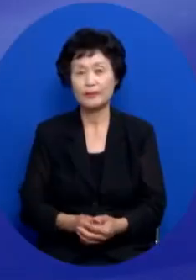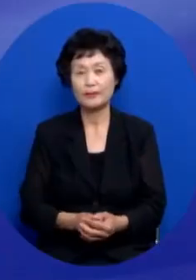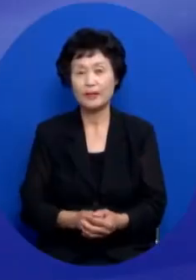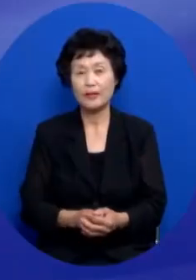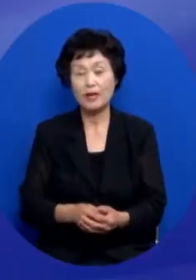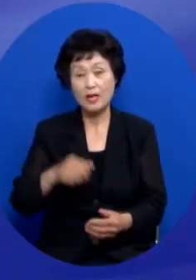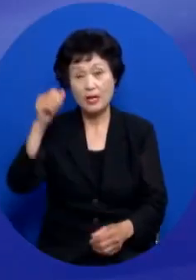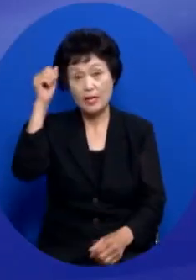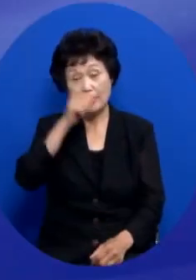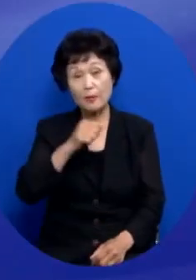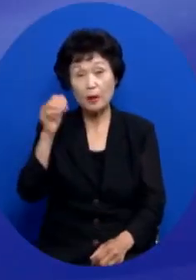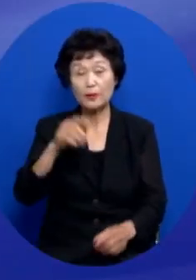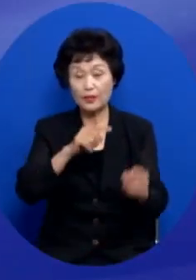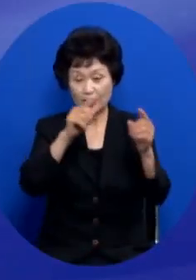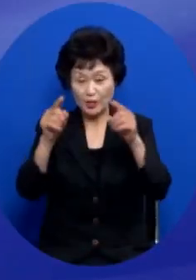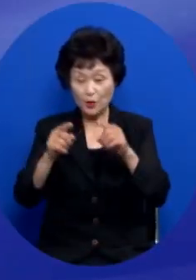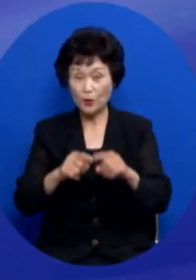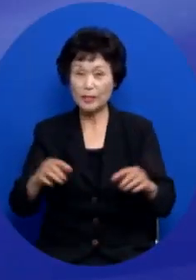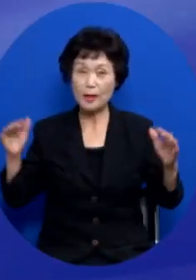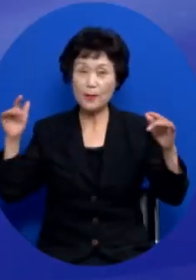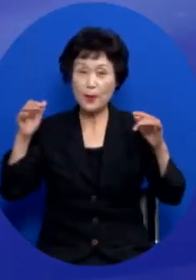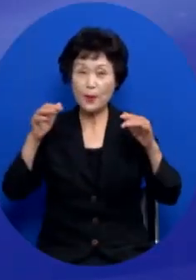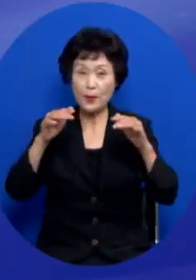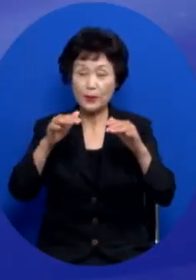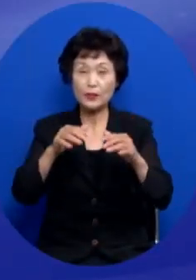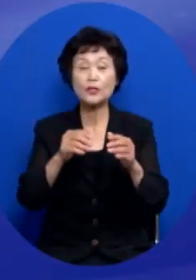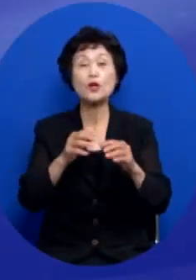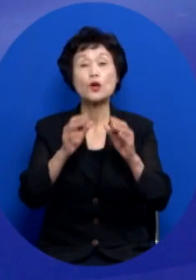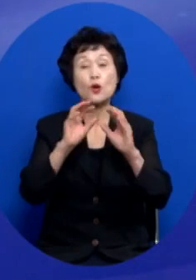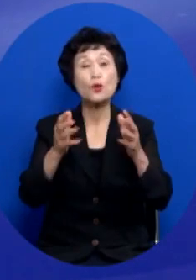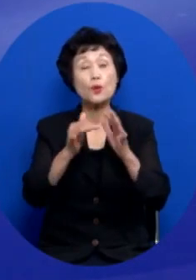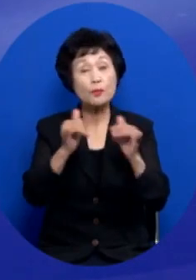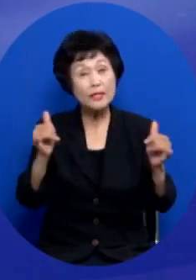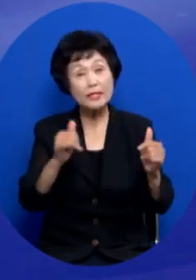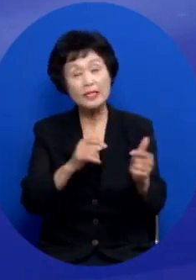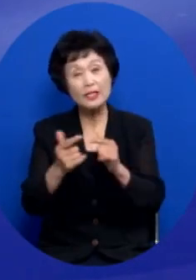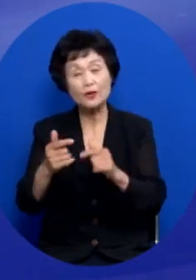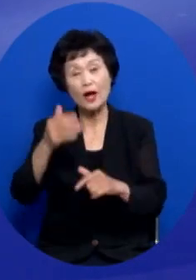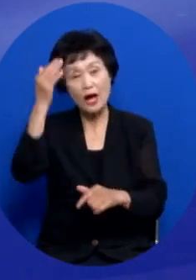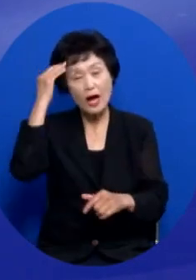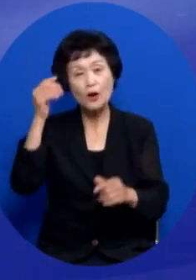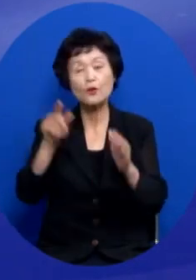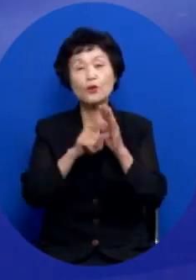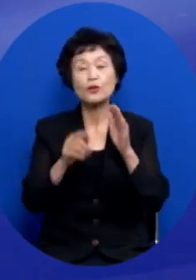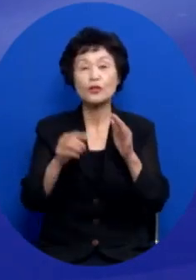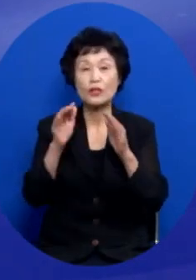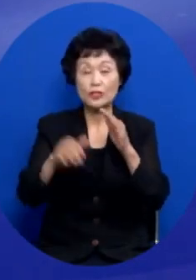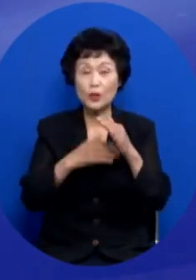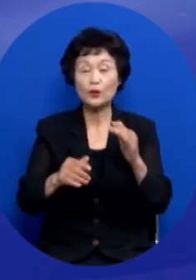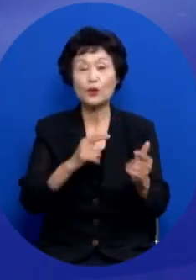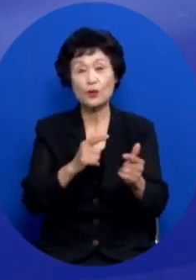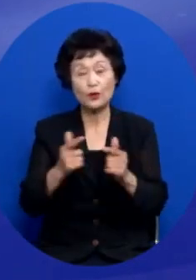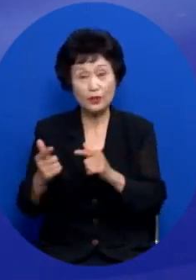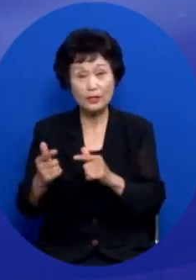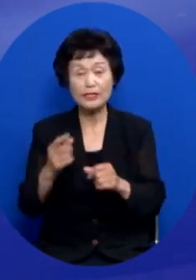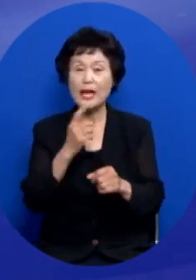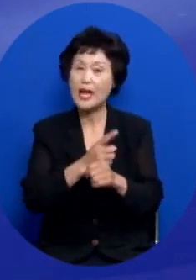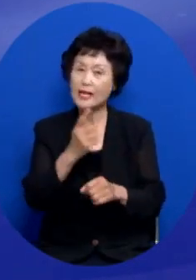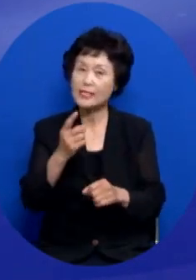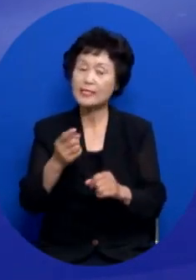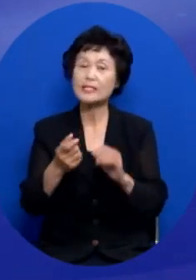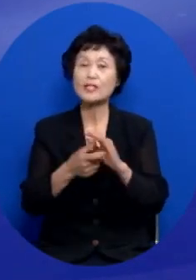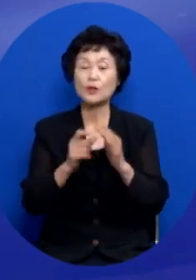이른 아침부터 전국에서 모이기 시작한 국민들과 한국교회 성도들은 대회가 시작되는 오후 1시쯤에는